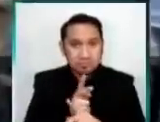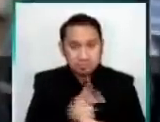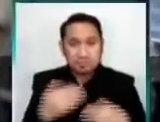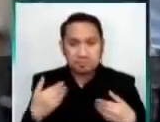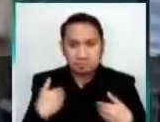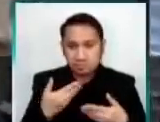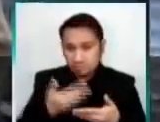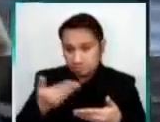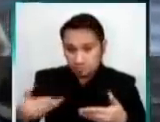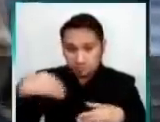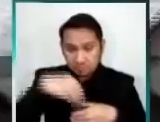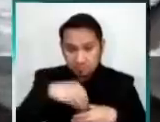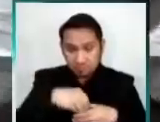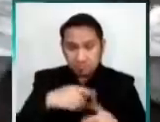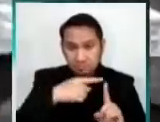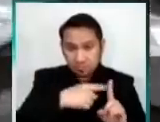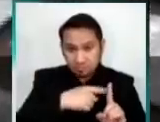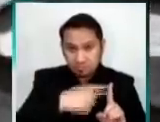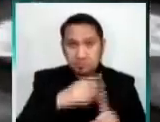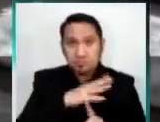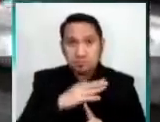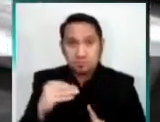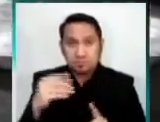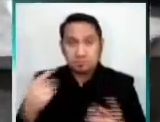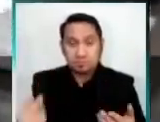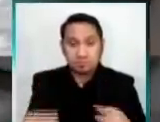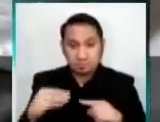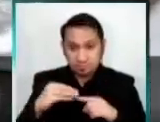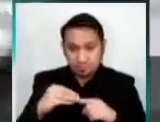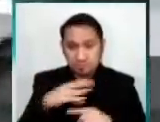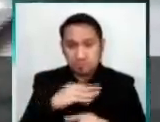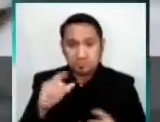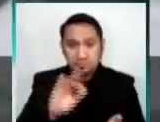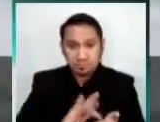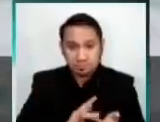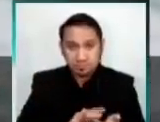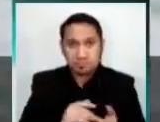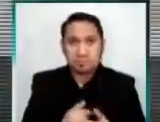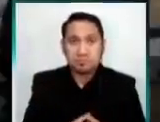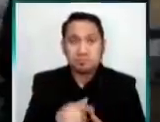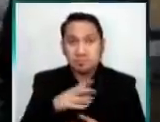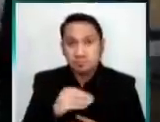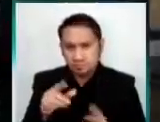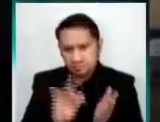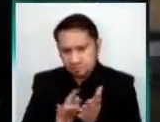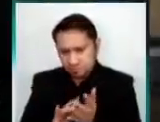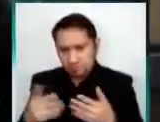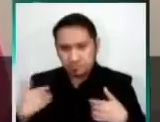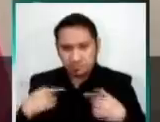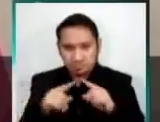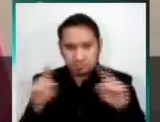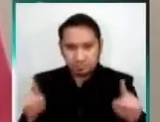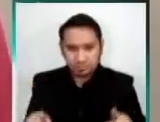tulad ng thermometer at oximeter, pati na mga gamot tulad ng paracetamol at molnupiravir sa mga reresetahan ito ng mga